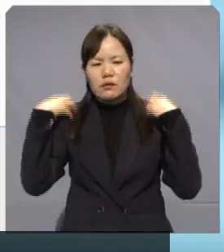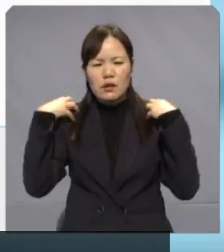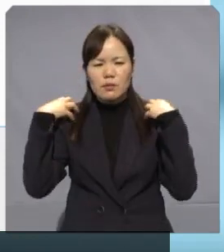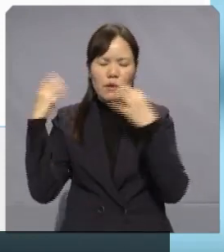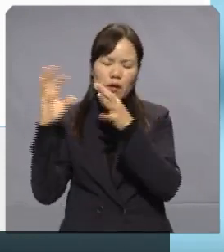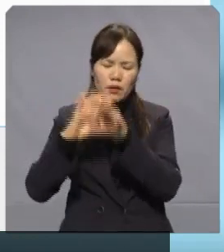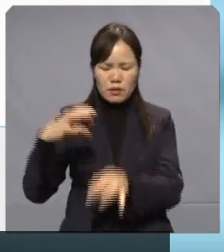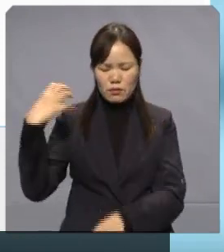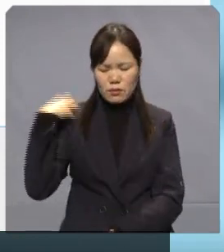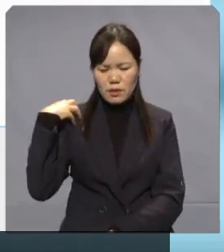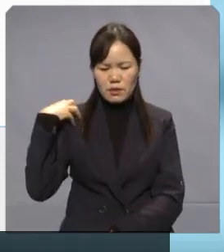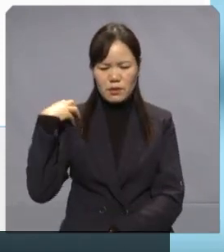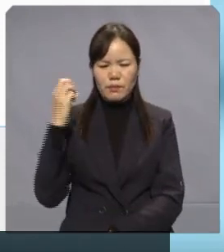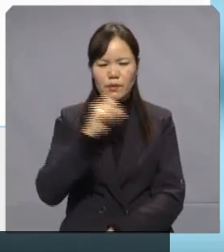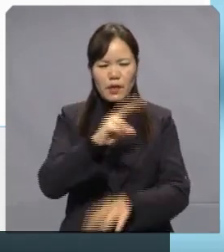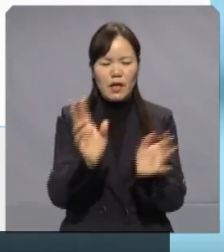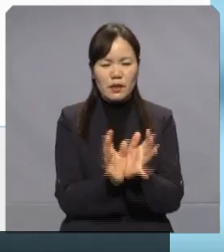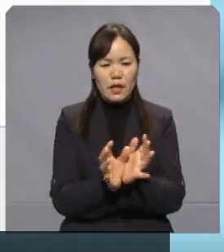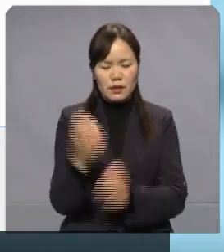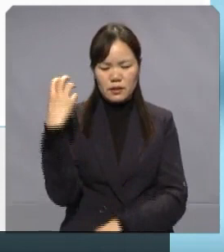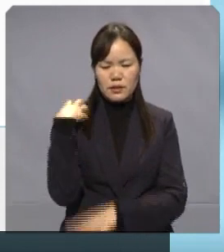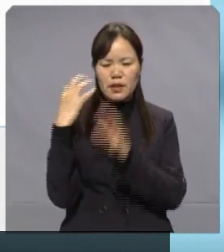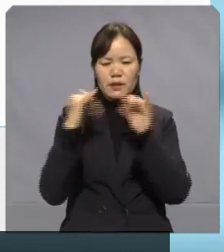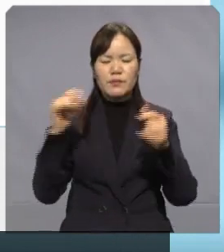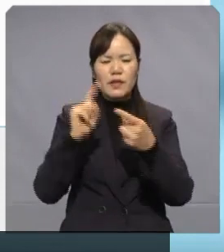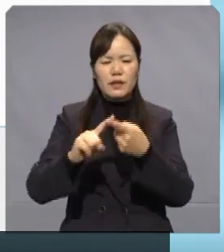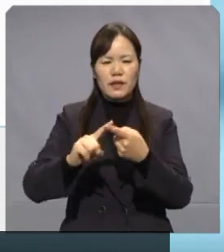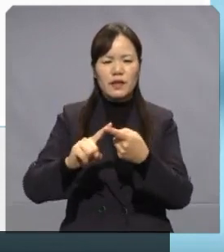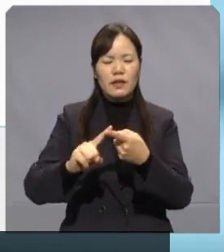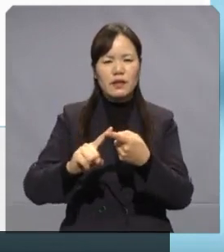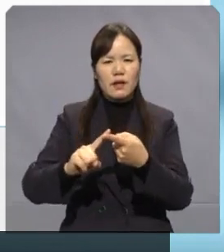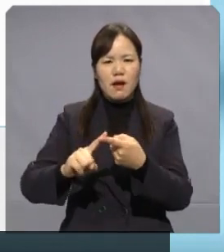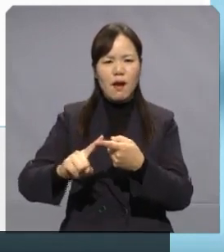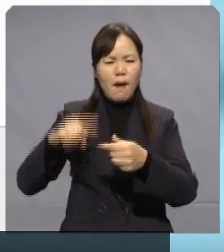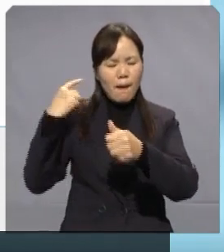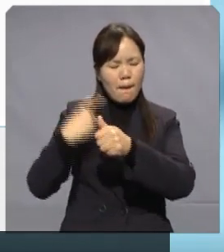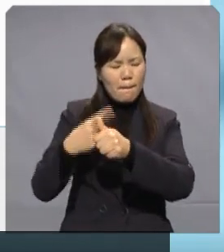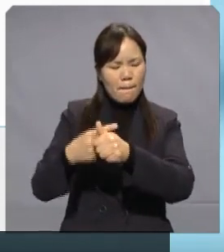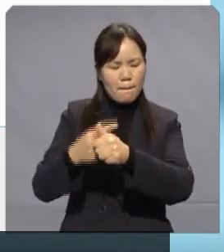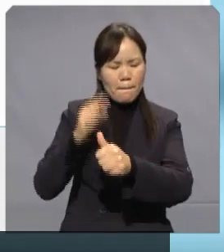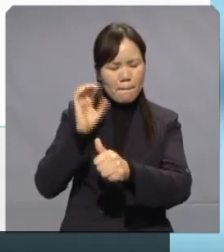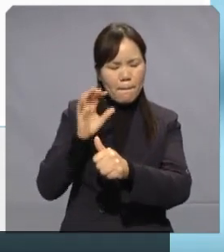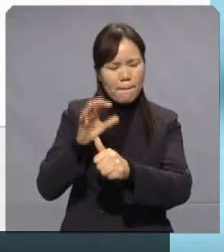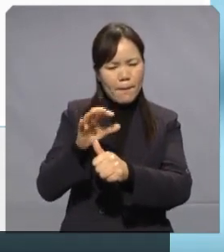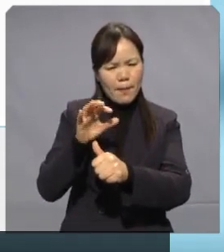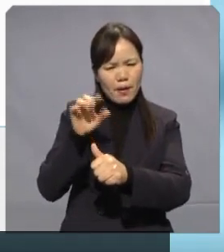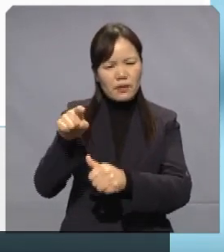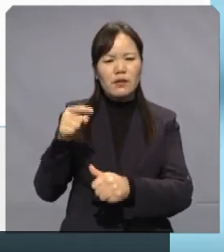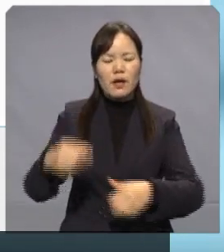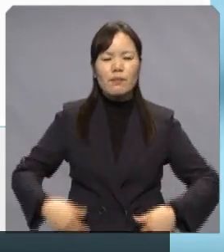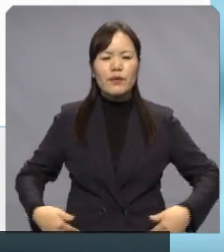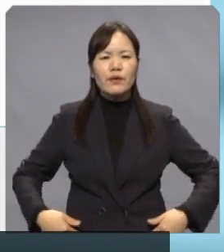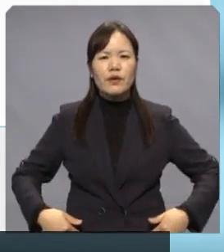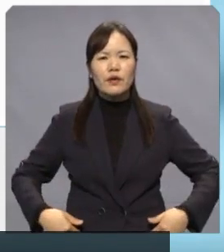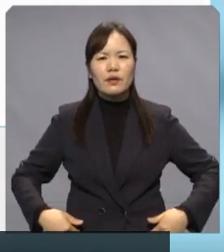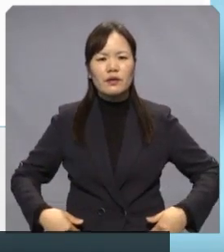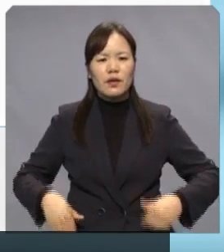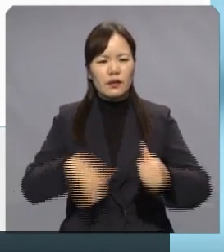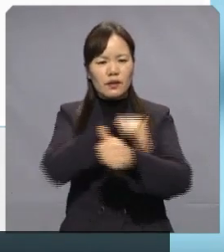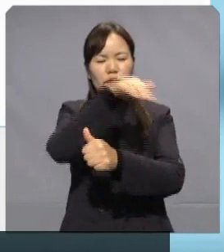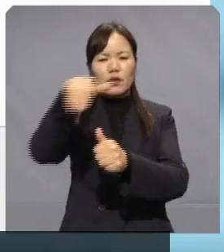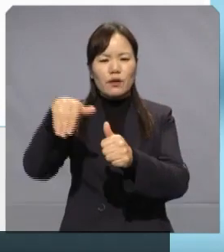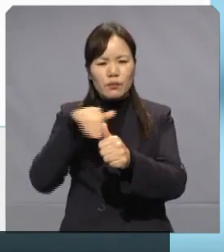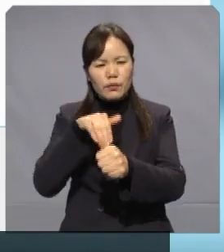책임을 져야 하고 야당은 그 책임자들에 대한 강한 어떤 뭐 비토랄까 아니면 책임 추궁 이걸 해야 한다라고 하는 이런